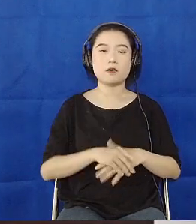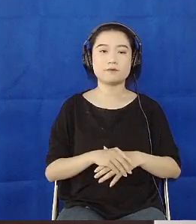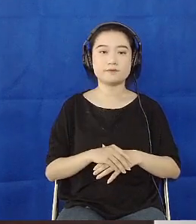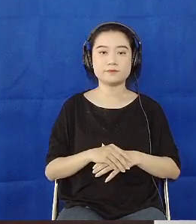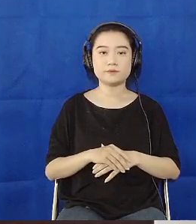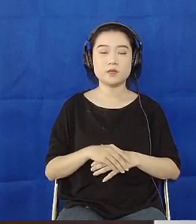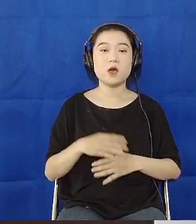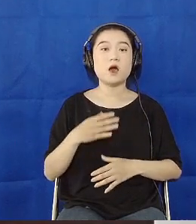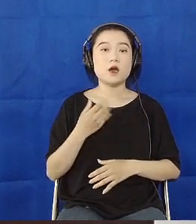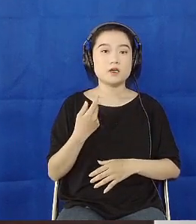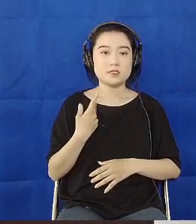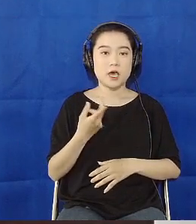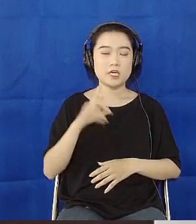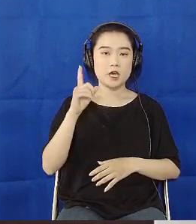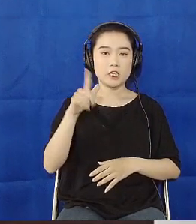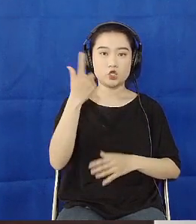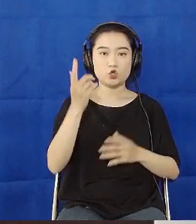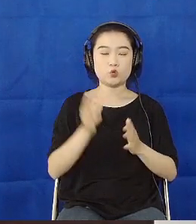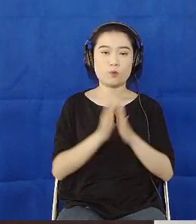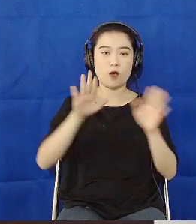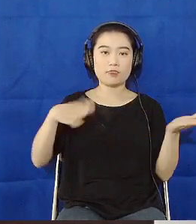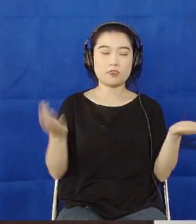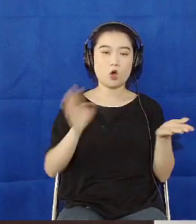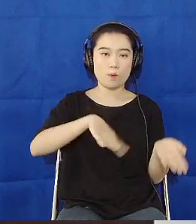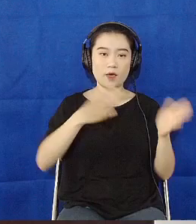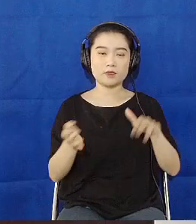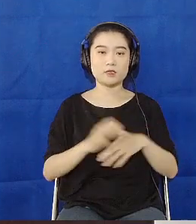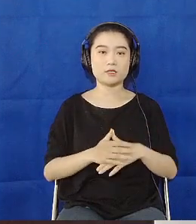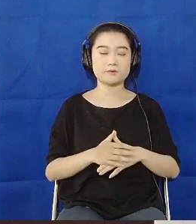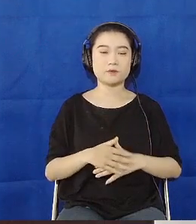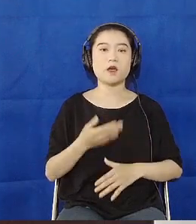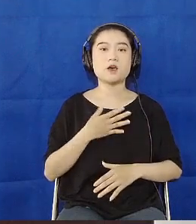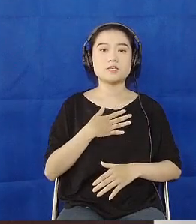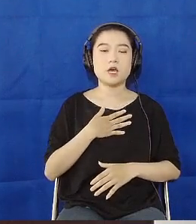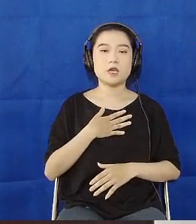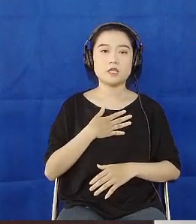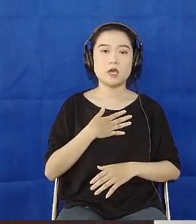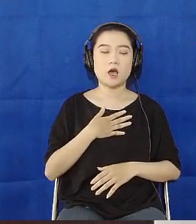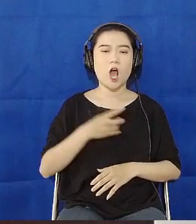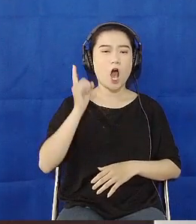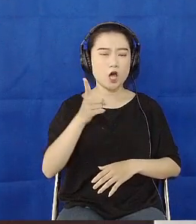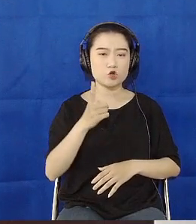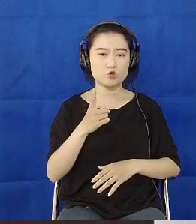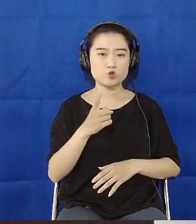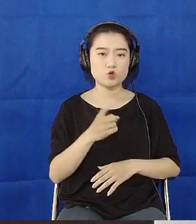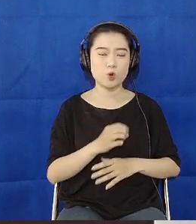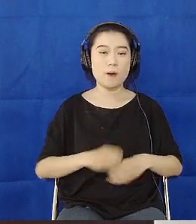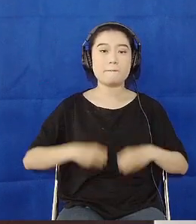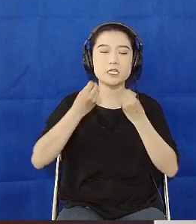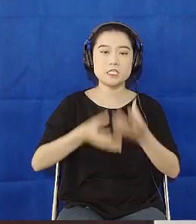saya hidup atau mati, saya harus menghasilkan buah.